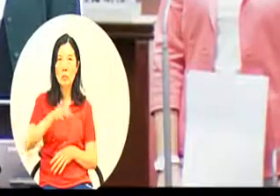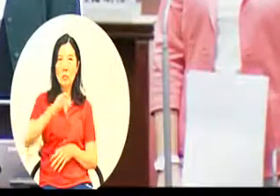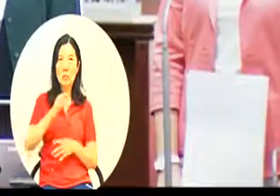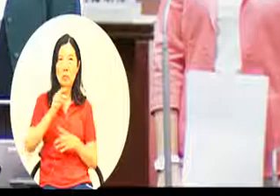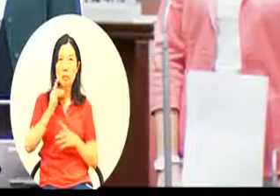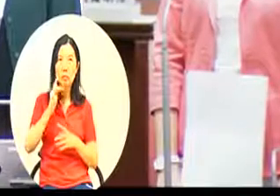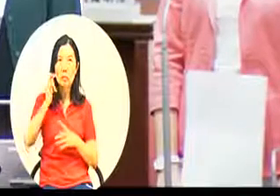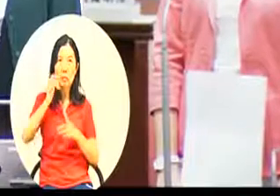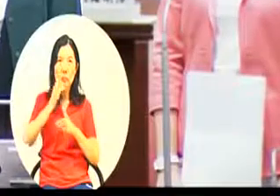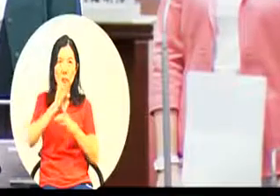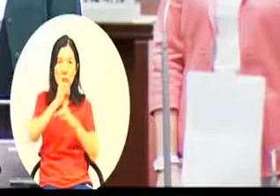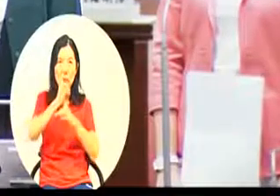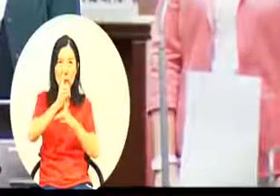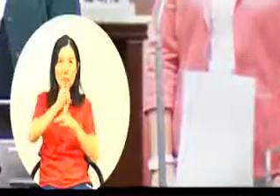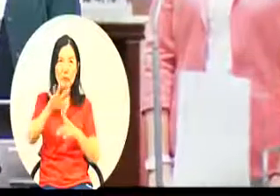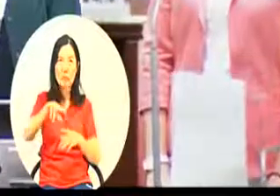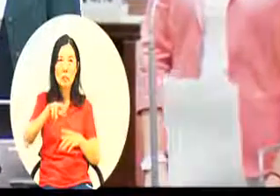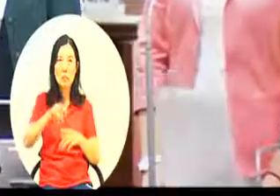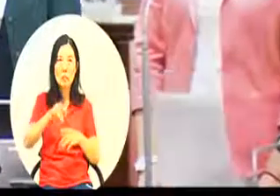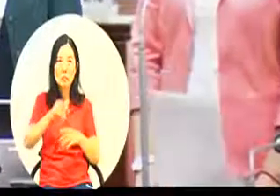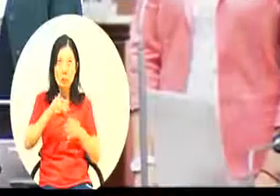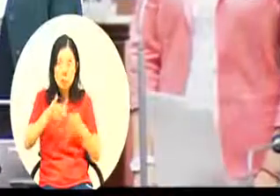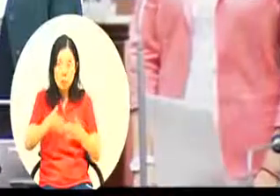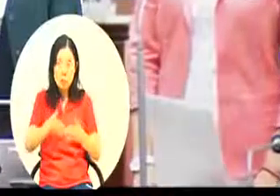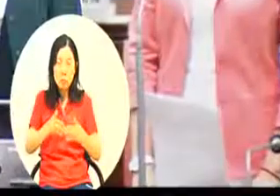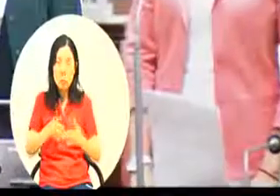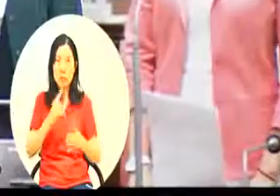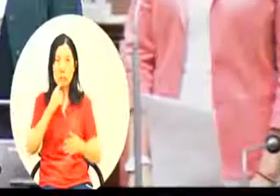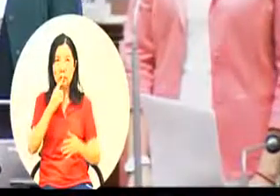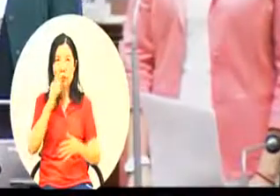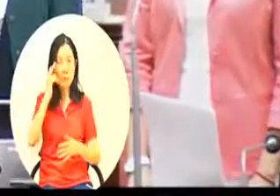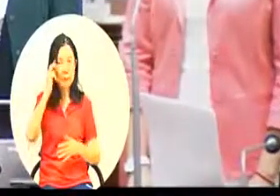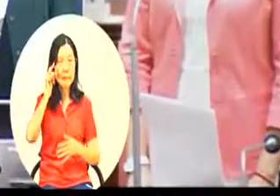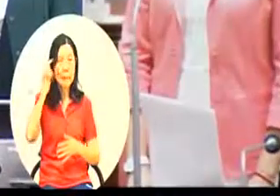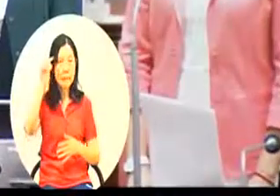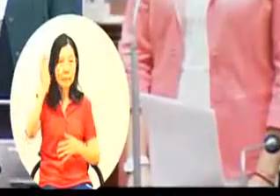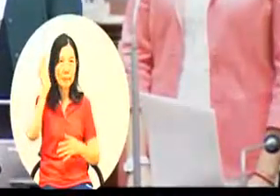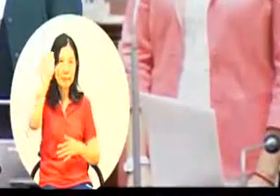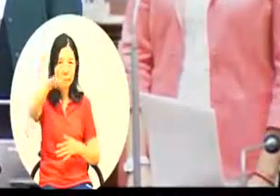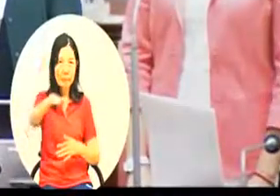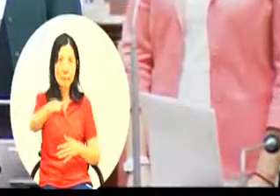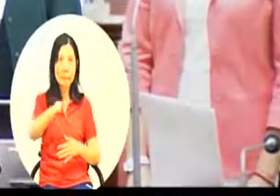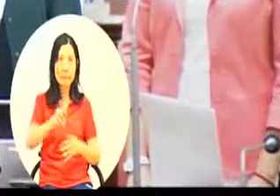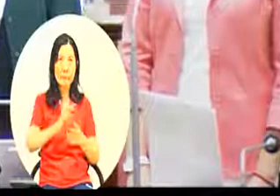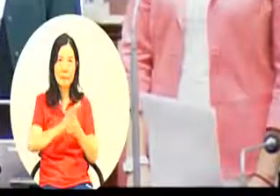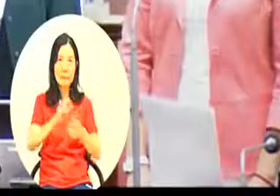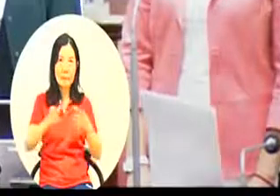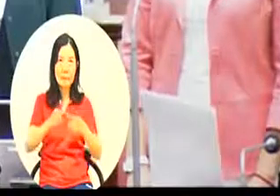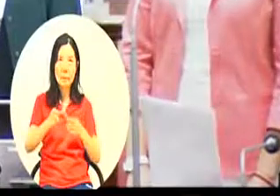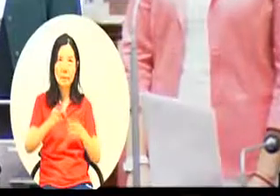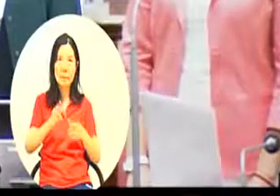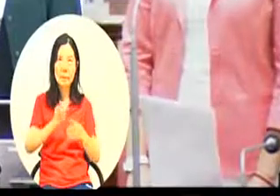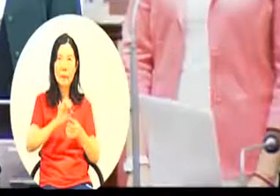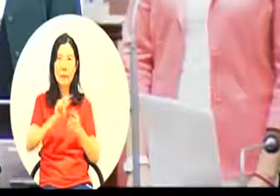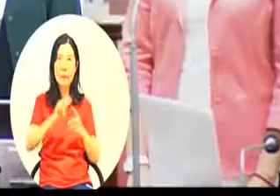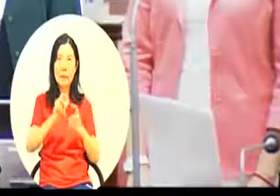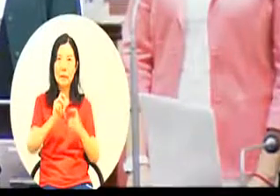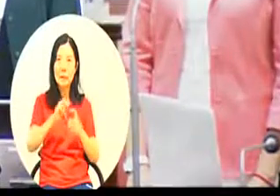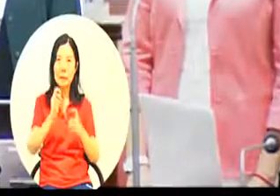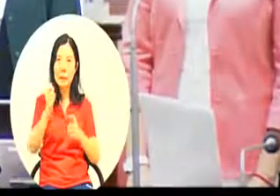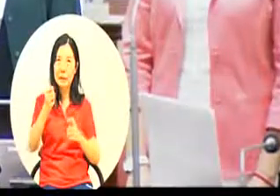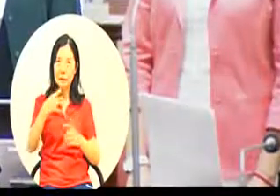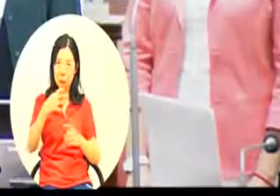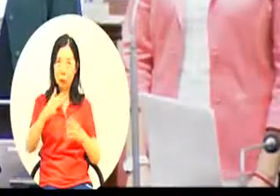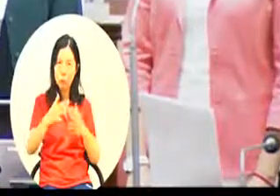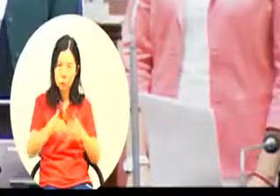海巡嘛，这是这么重要，我想下次李议员应该也可以告诉我们这个的重